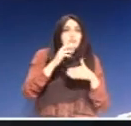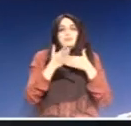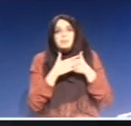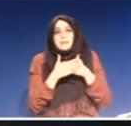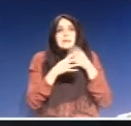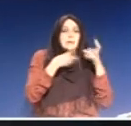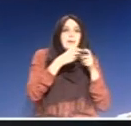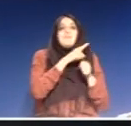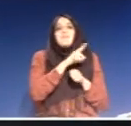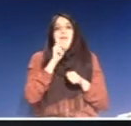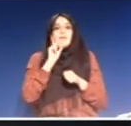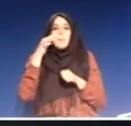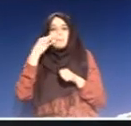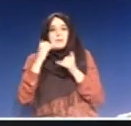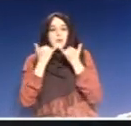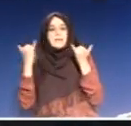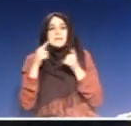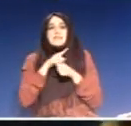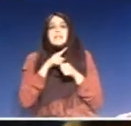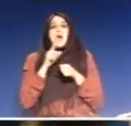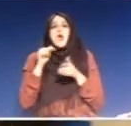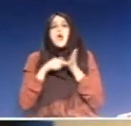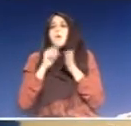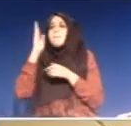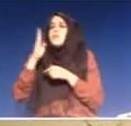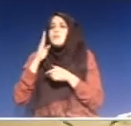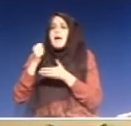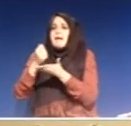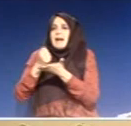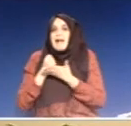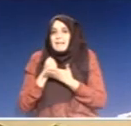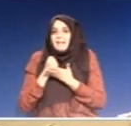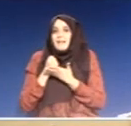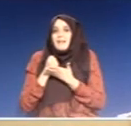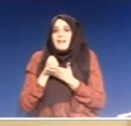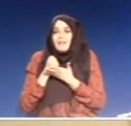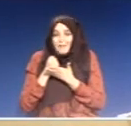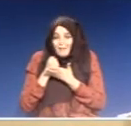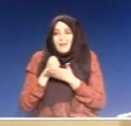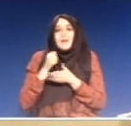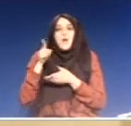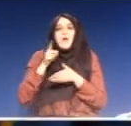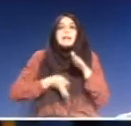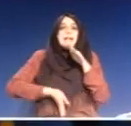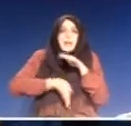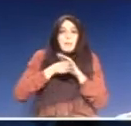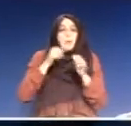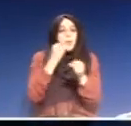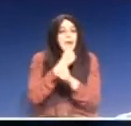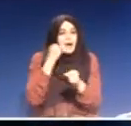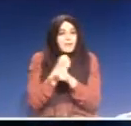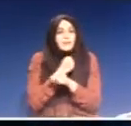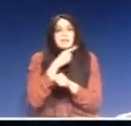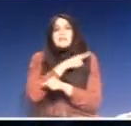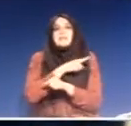الاستعانة بأهل الخبرة تجعل الخبير العقاري ينطلق في العمل الميداني. أحمد بلقايد